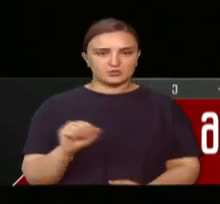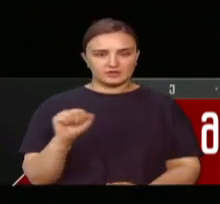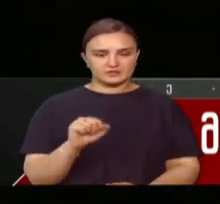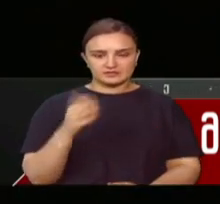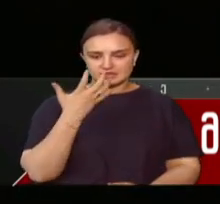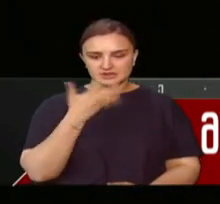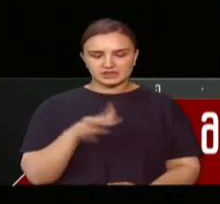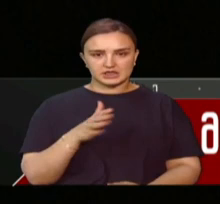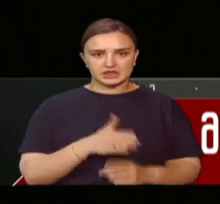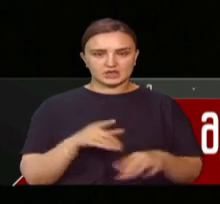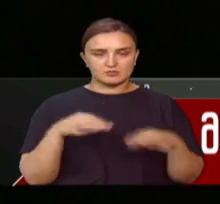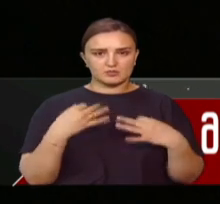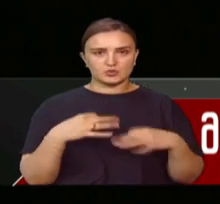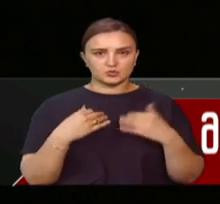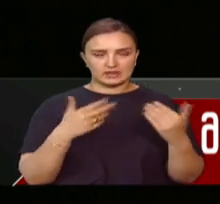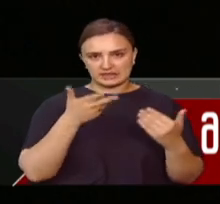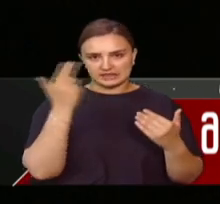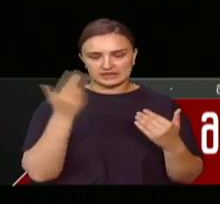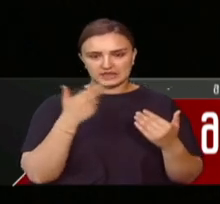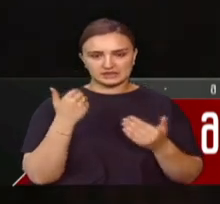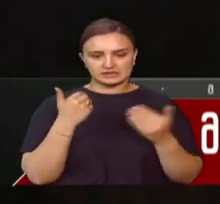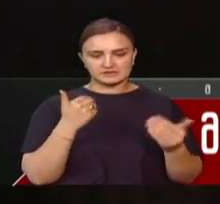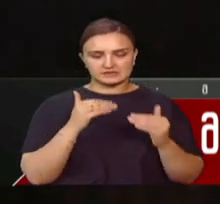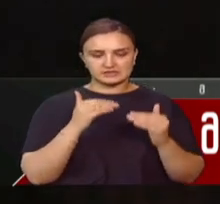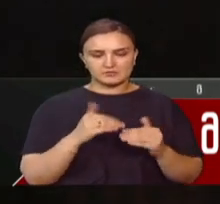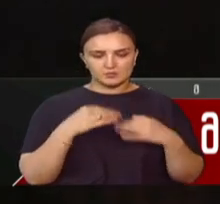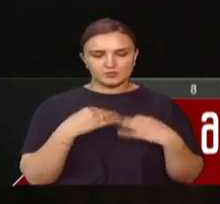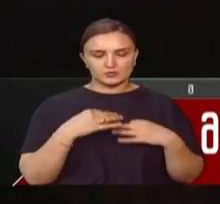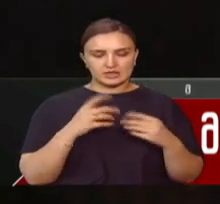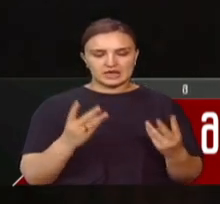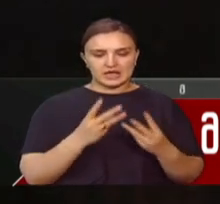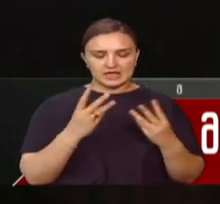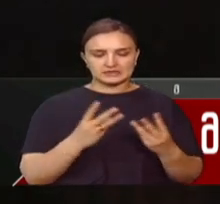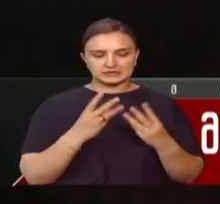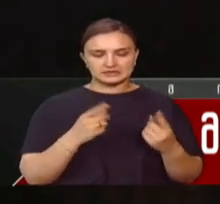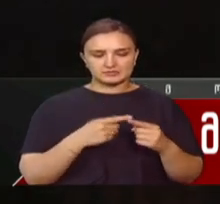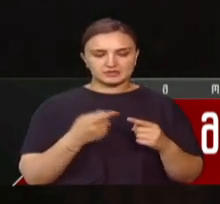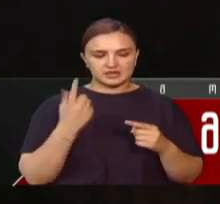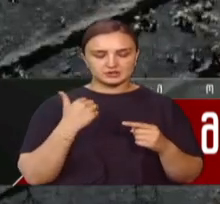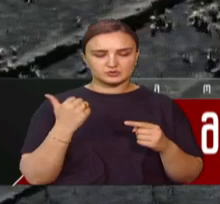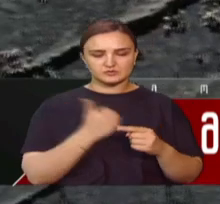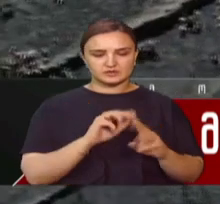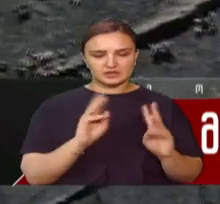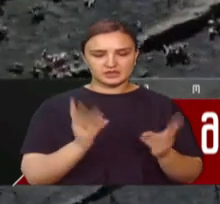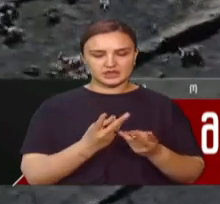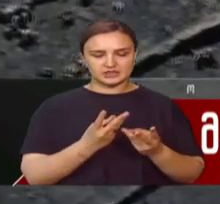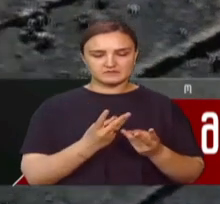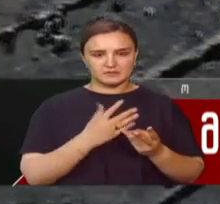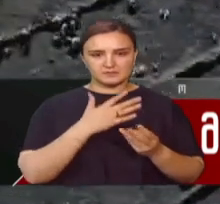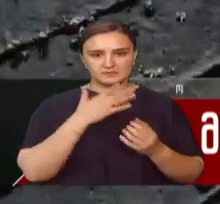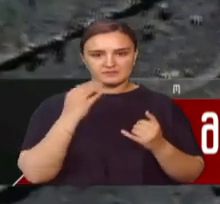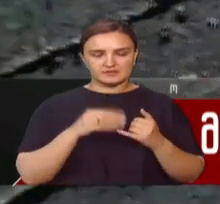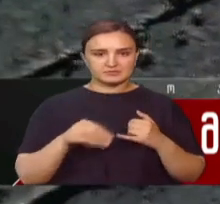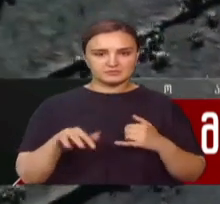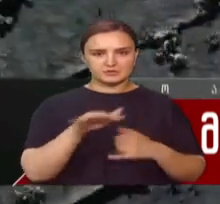ცხელი აღმოჩნდა პორტუგალიისთვისა და იტალიისთვის. სამხრეთ პორტუგალიაში ხანძრებმა, რომელიც გასულ კვირას დაიწყო, ათასობით ჰექტარი